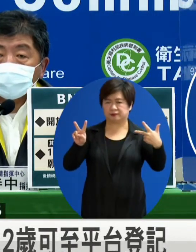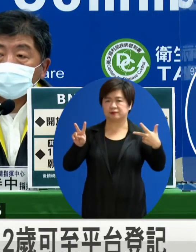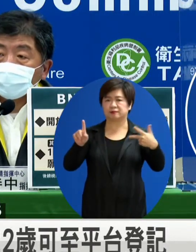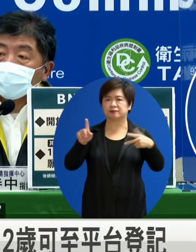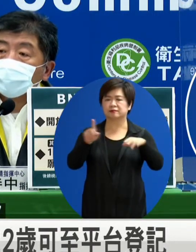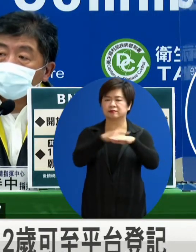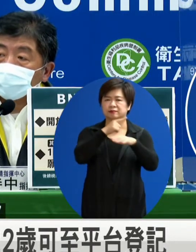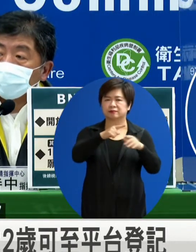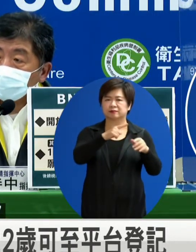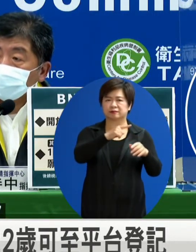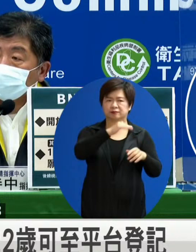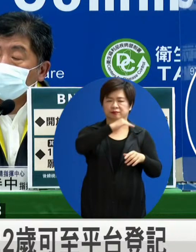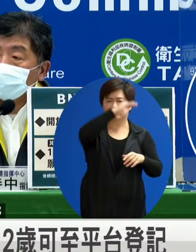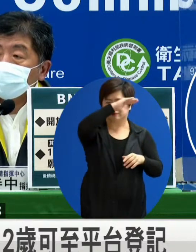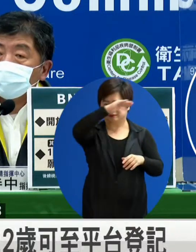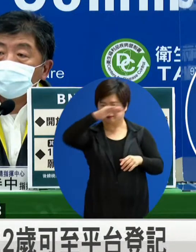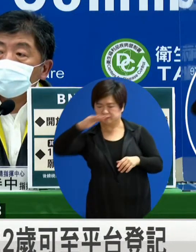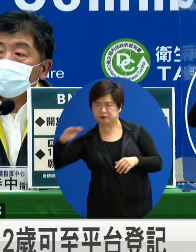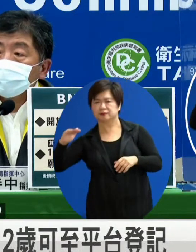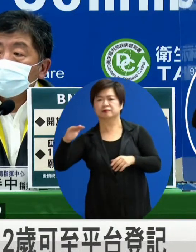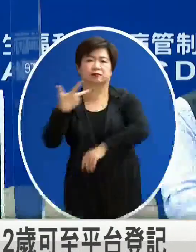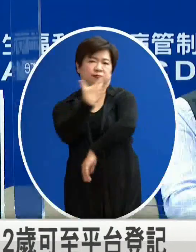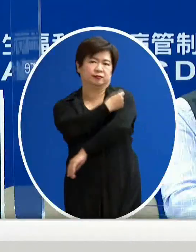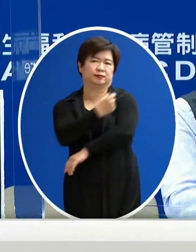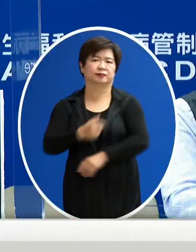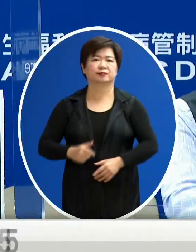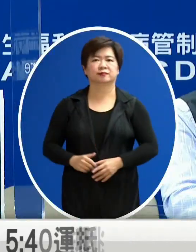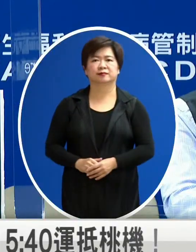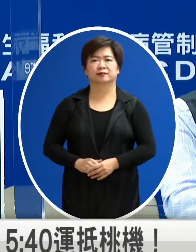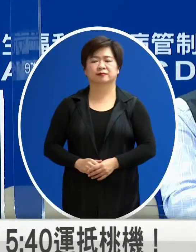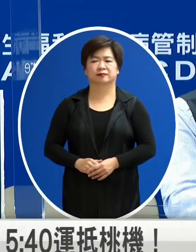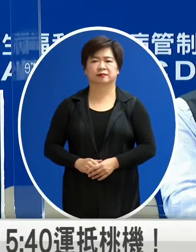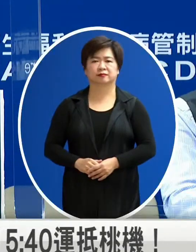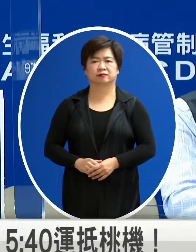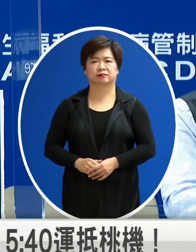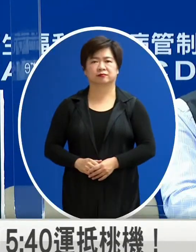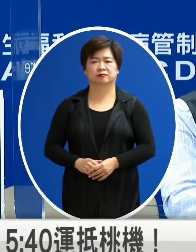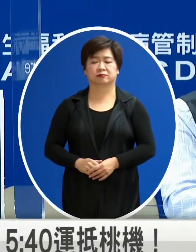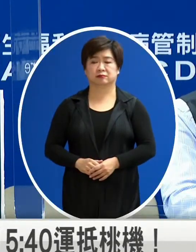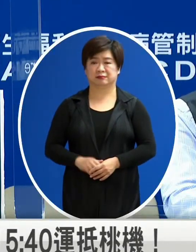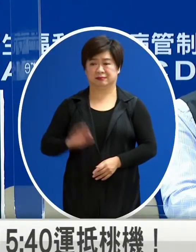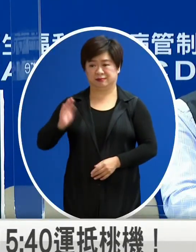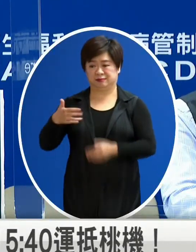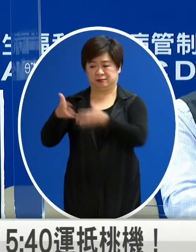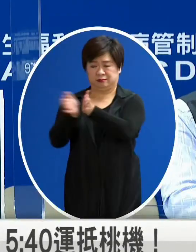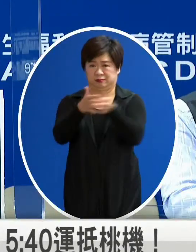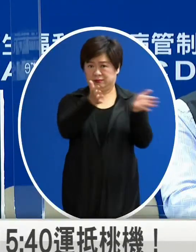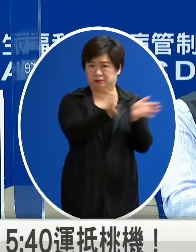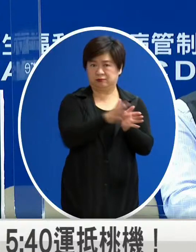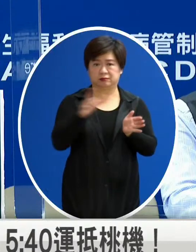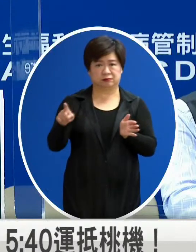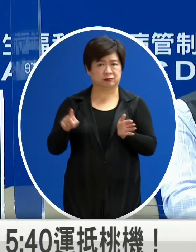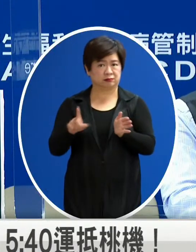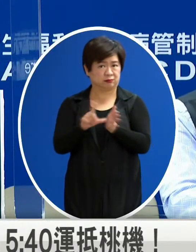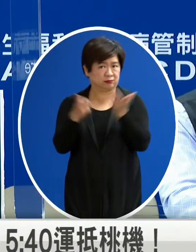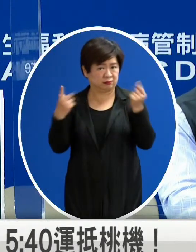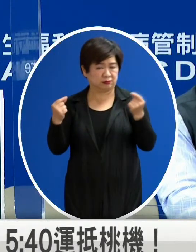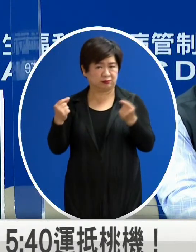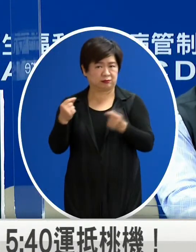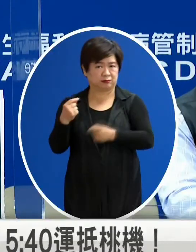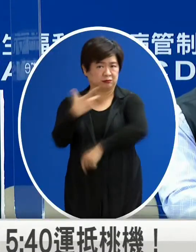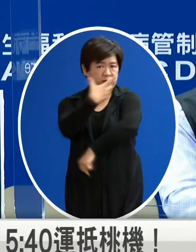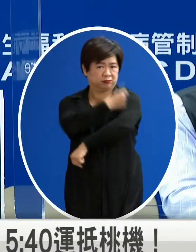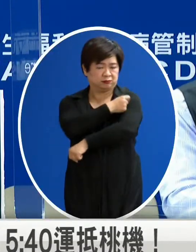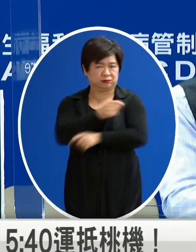级的往比较低年级的去打。 啊，就是这两个族群的话会同时间开打吗？还是说